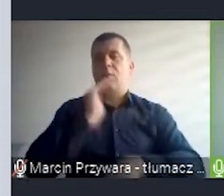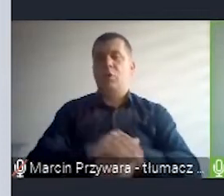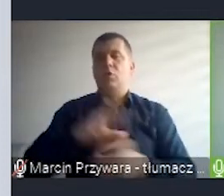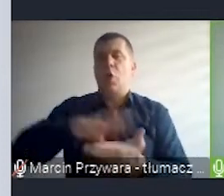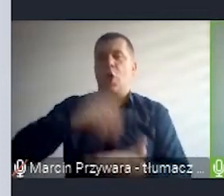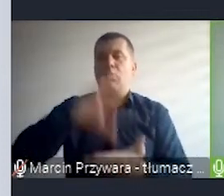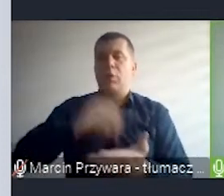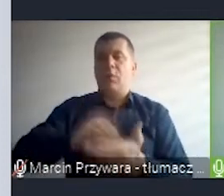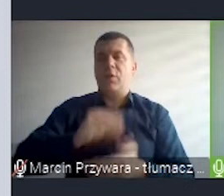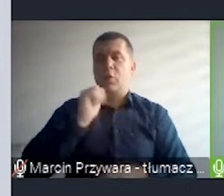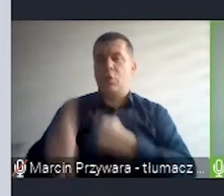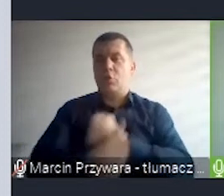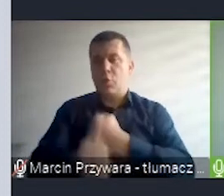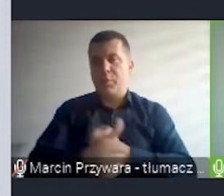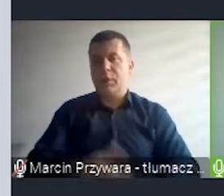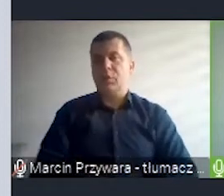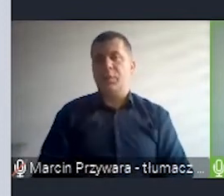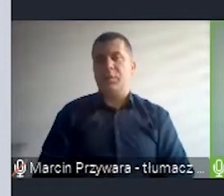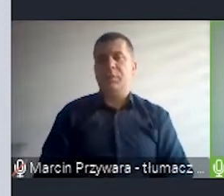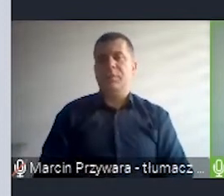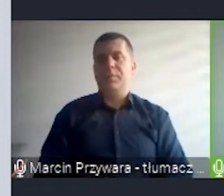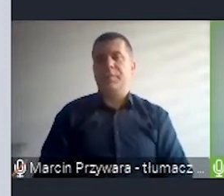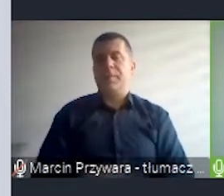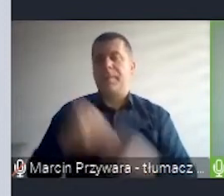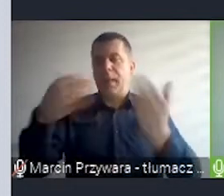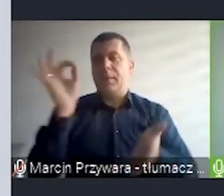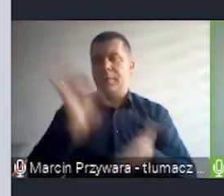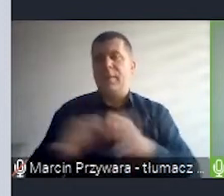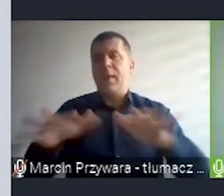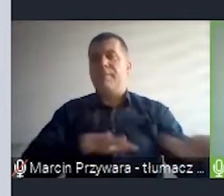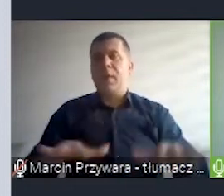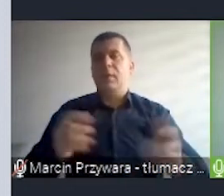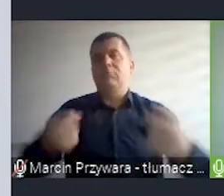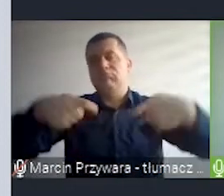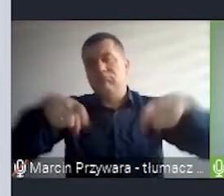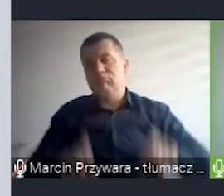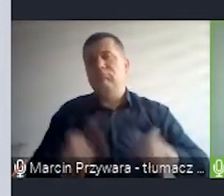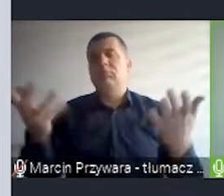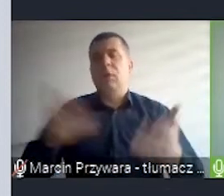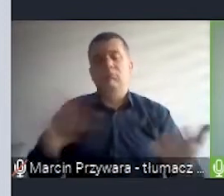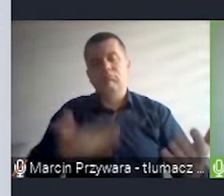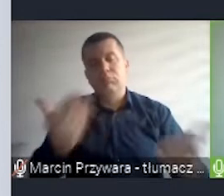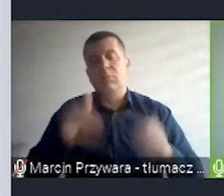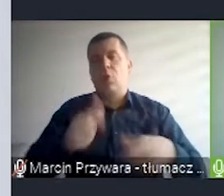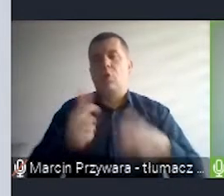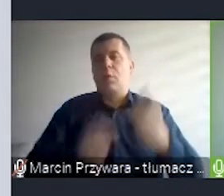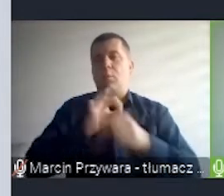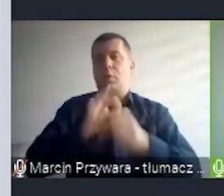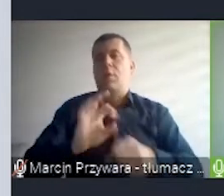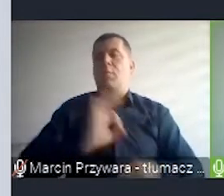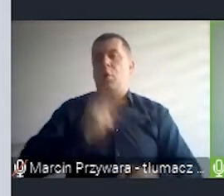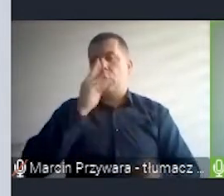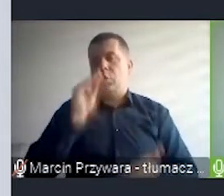kopiowanie dokumentów, no i zapewnić kontroli miejsce, w którym może tę kontrolę prowadzić. Z moich